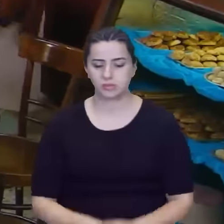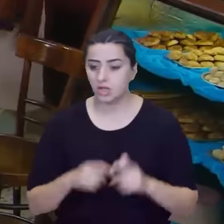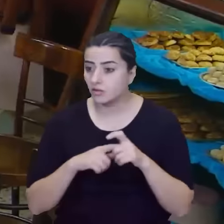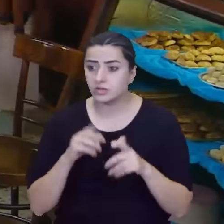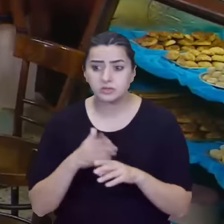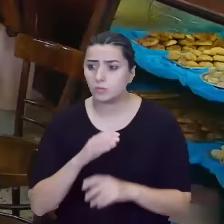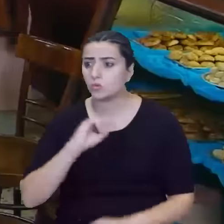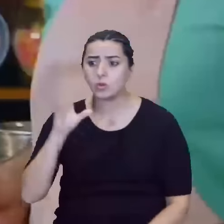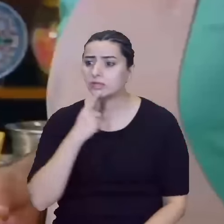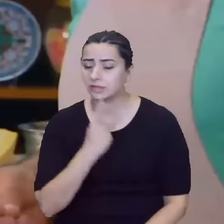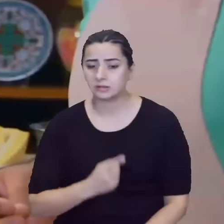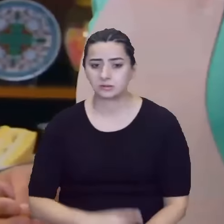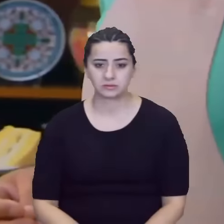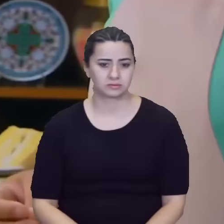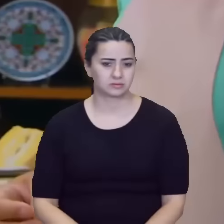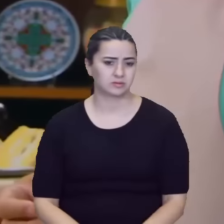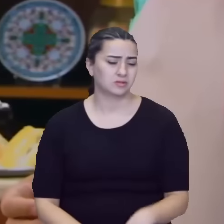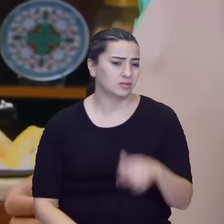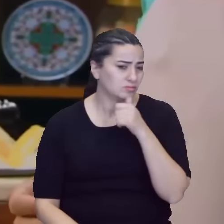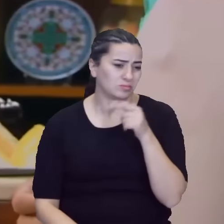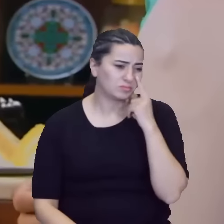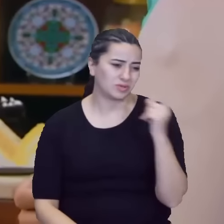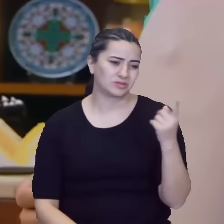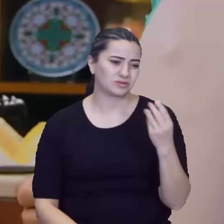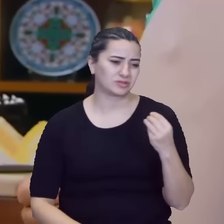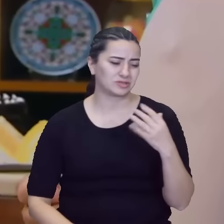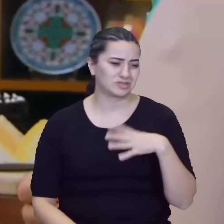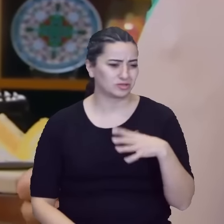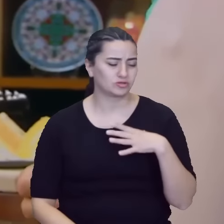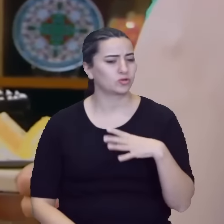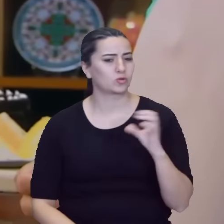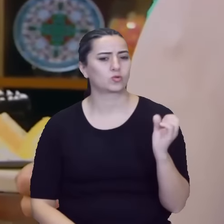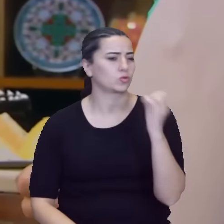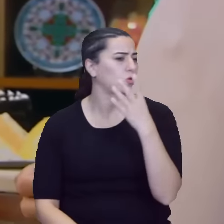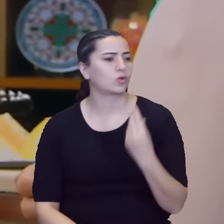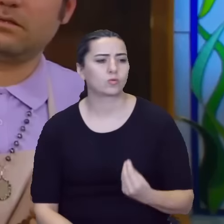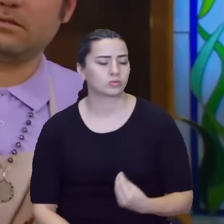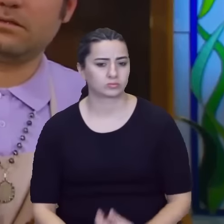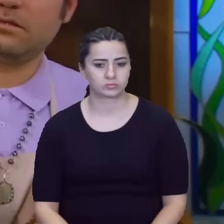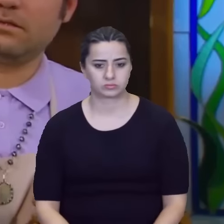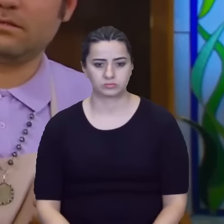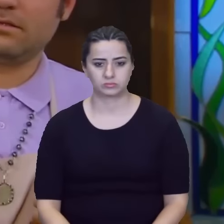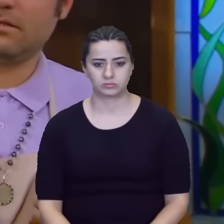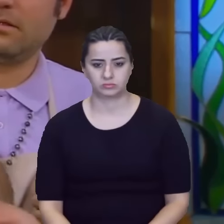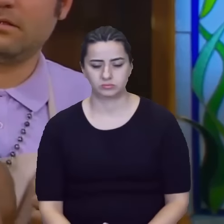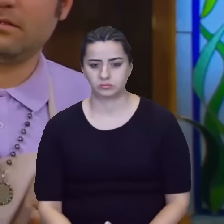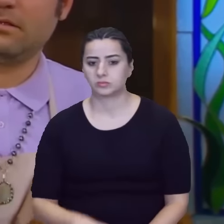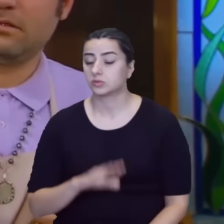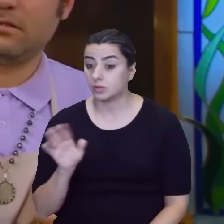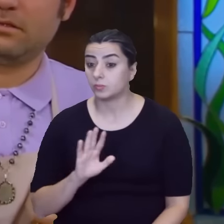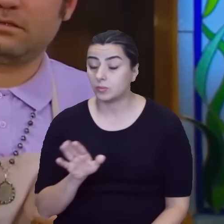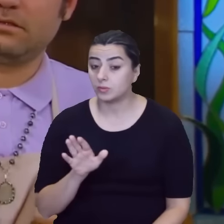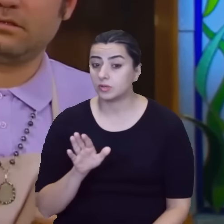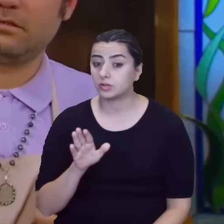Eyvah, neden göndereceğiz neden? Ya babacığım baksana ne kadar çok istiyor, ne olur göndersek. Ya,